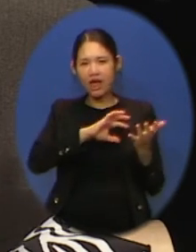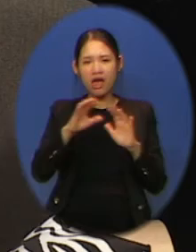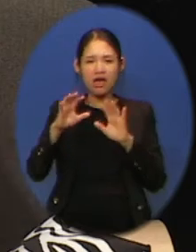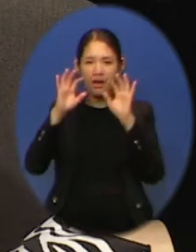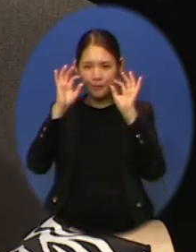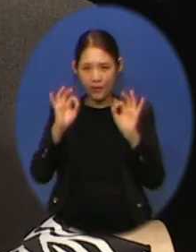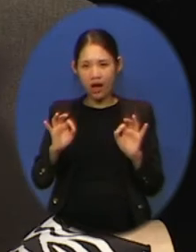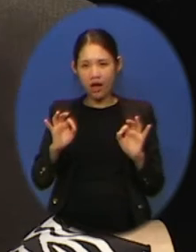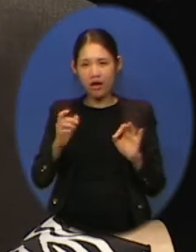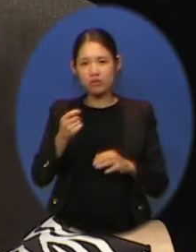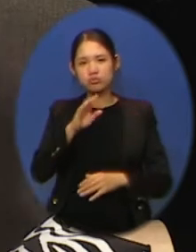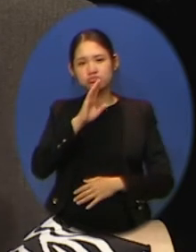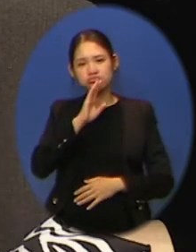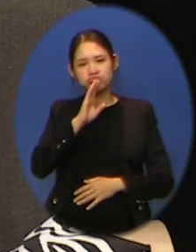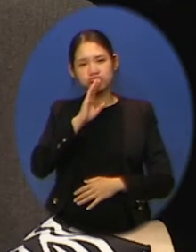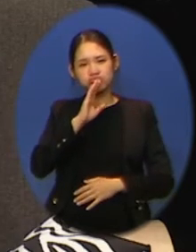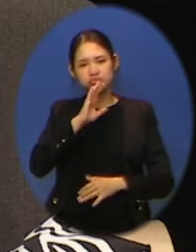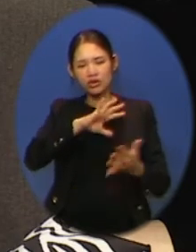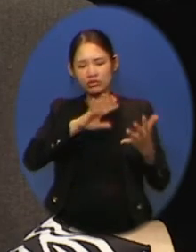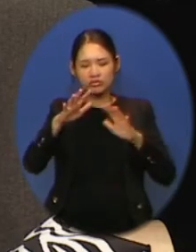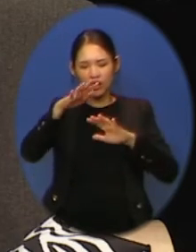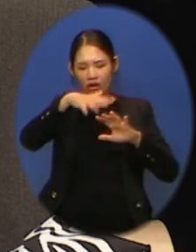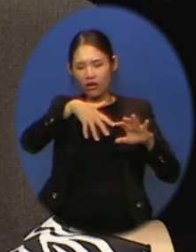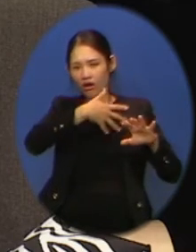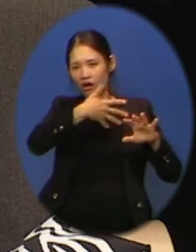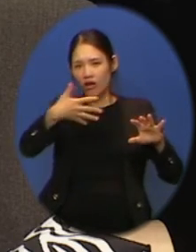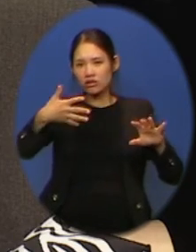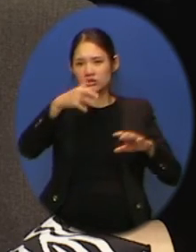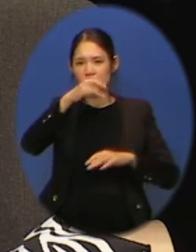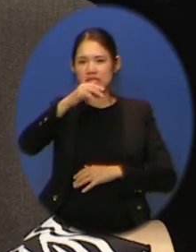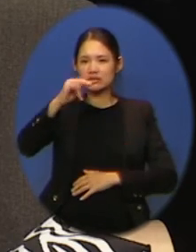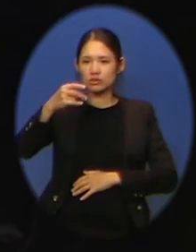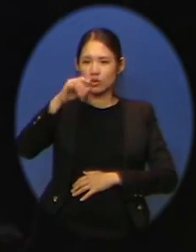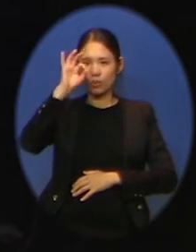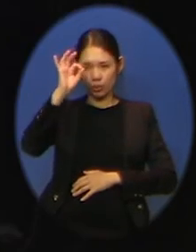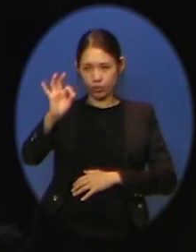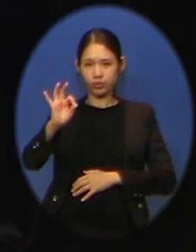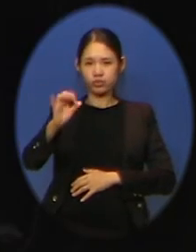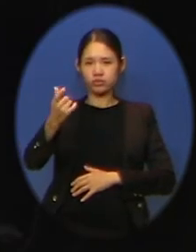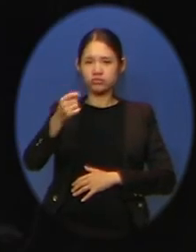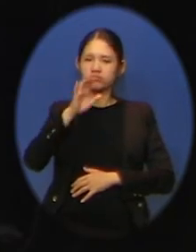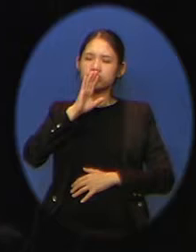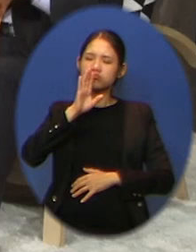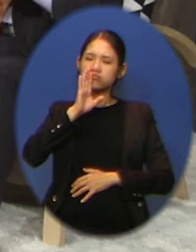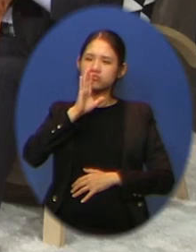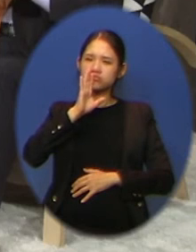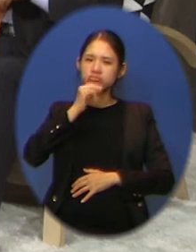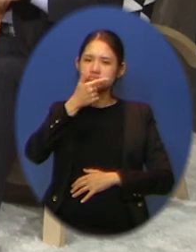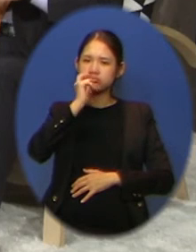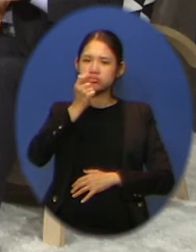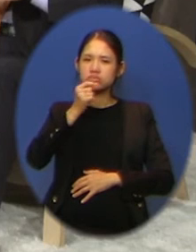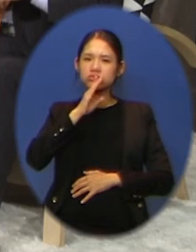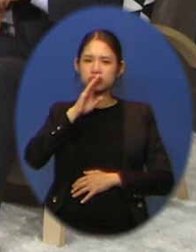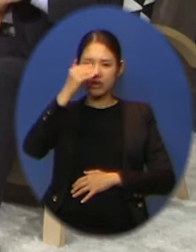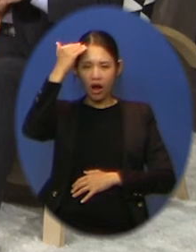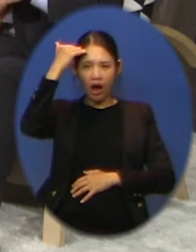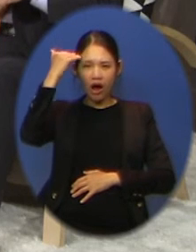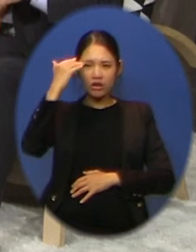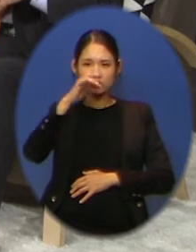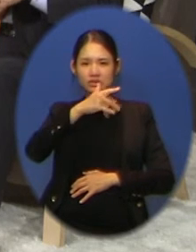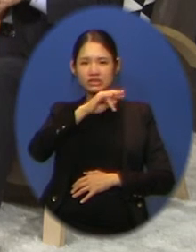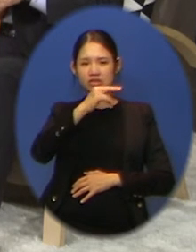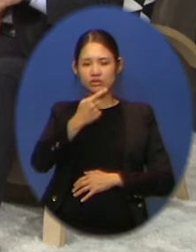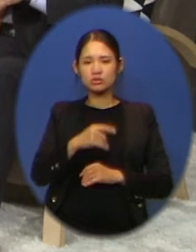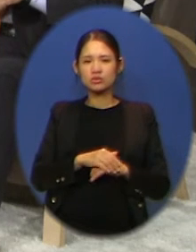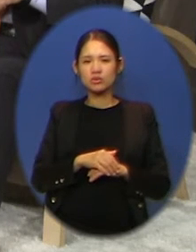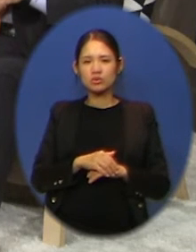컨트롤했죠. 예, 세계지도를 앞에다 놓고 여기는 그게 조금 부족하지 않은가. 한국지도 예. 많이 있죠. 그래서 TV를 볼 적마다 확짝확짝